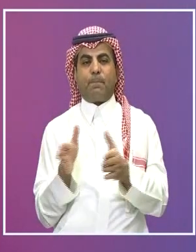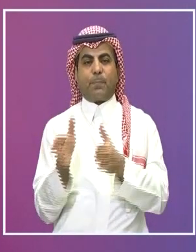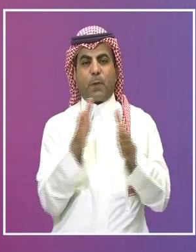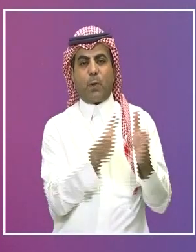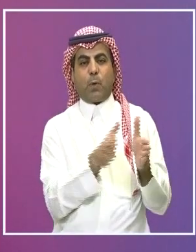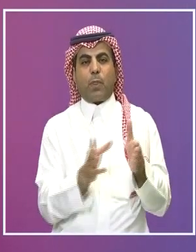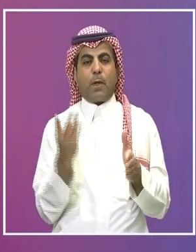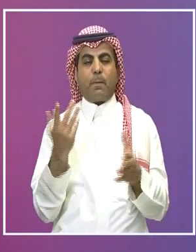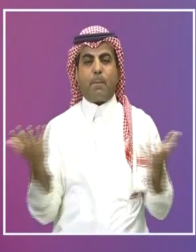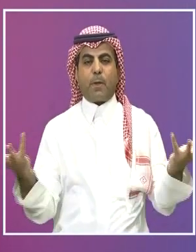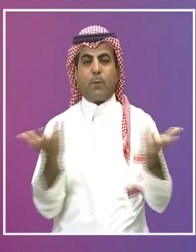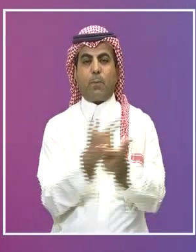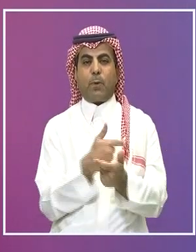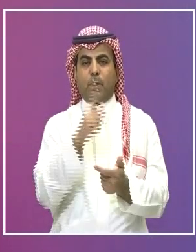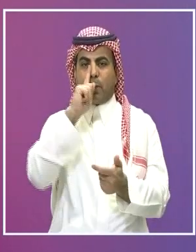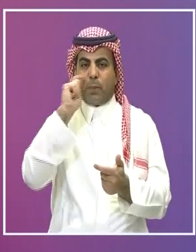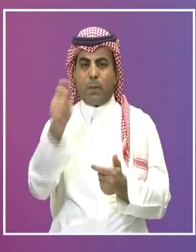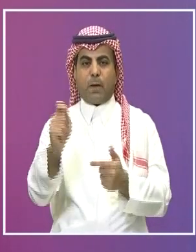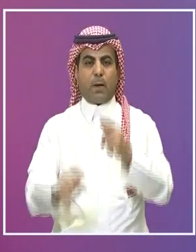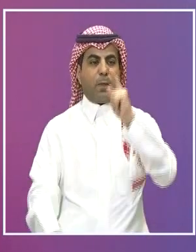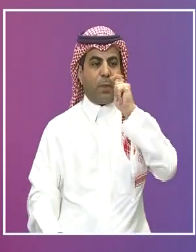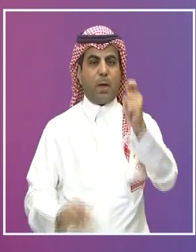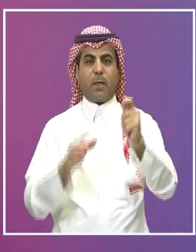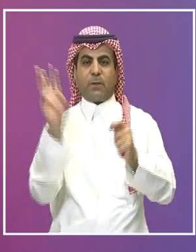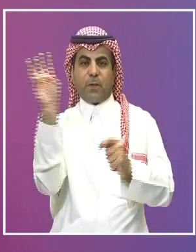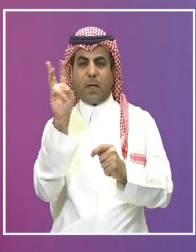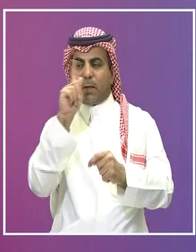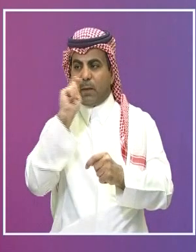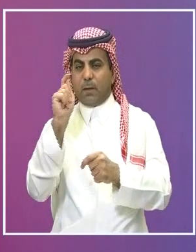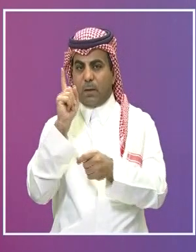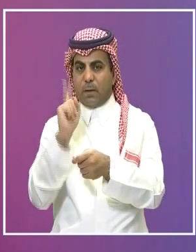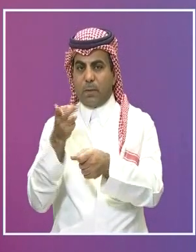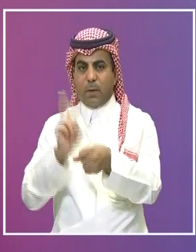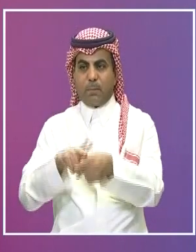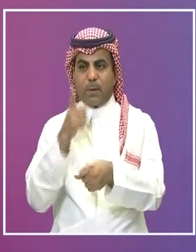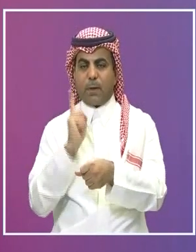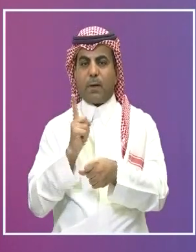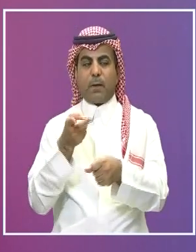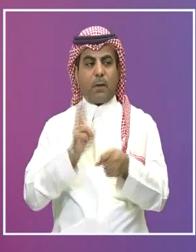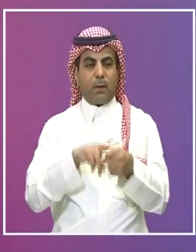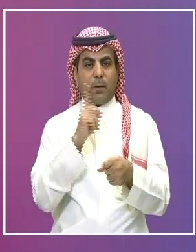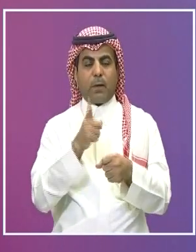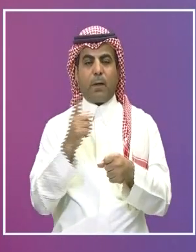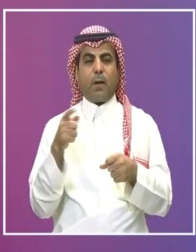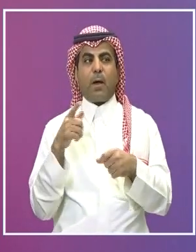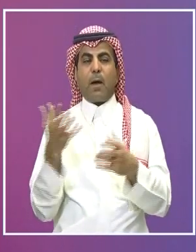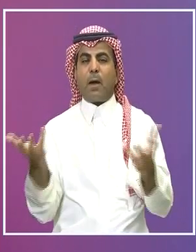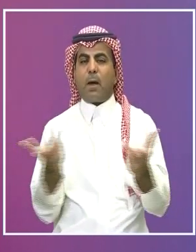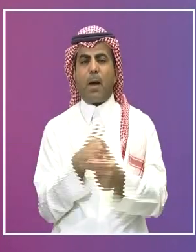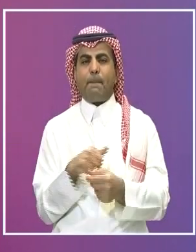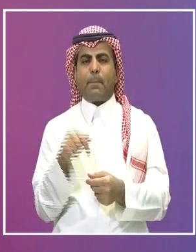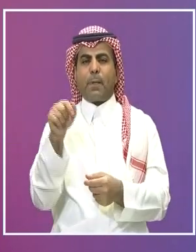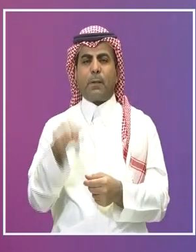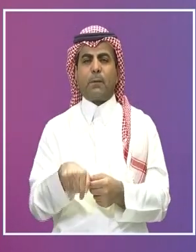إلى ذلك مجموع الإنذارات التي وجهتها أو التي استقبلتها وزارة الموارد البشرية والتنمية